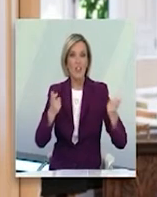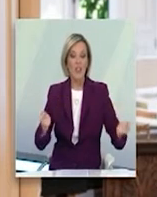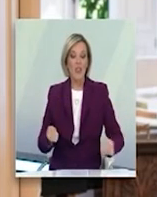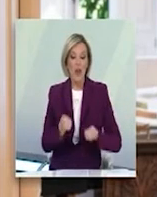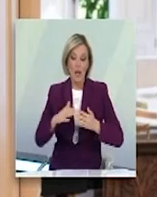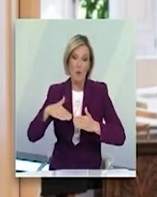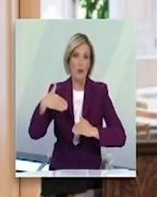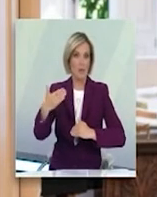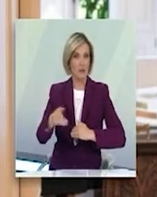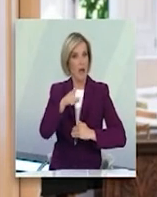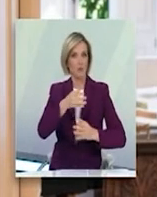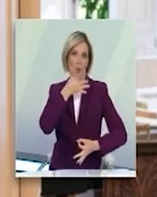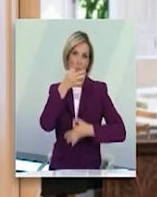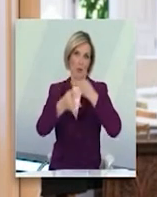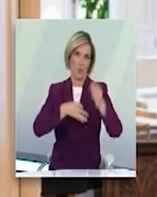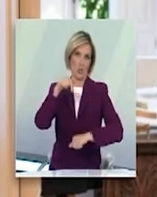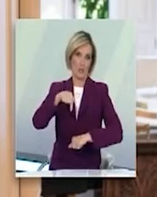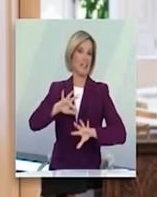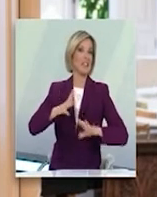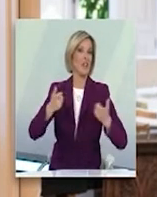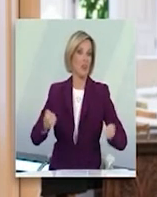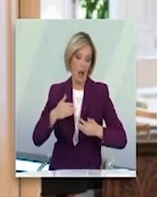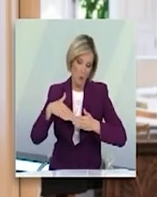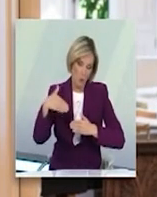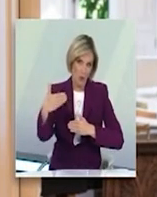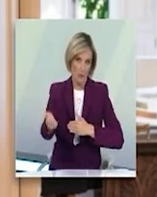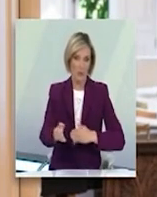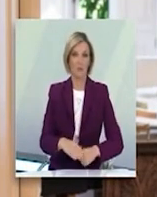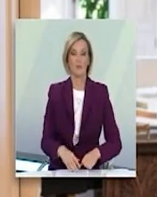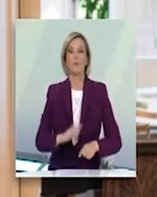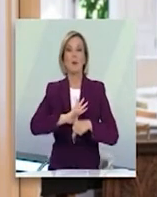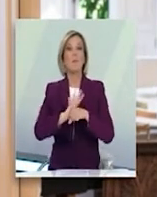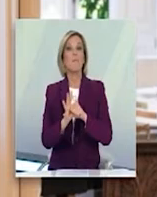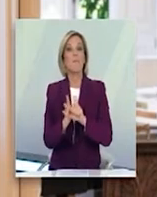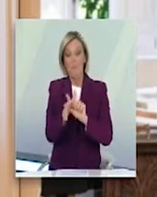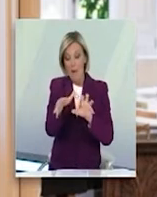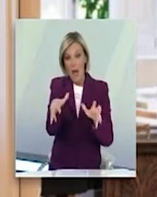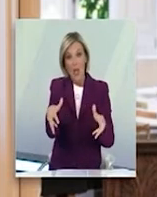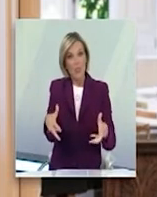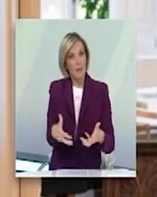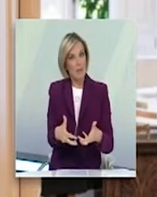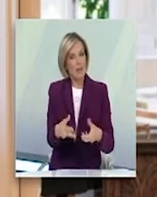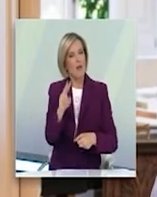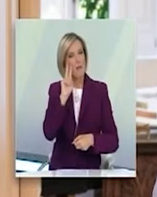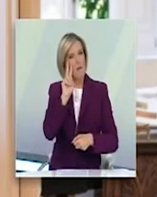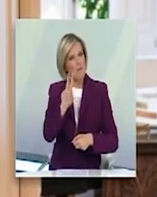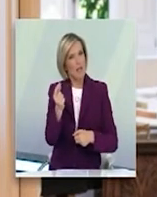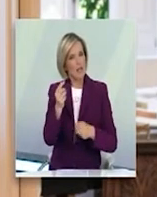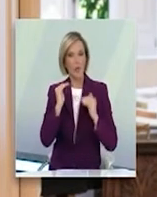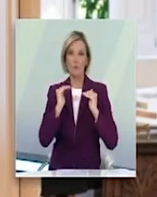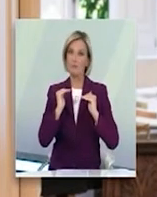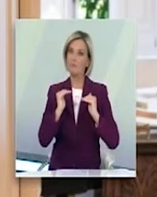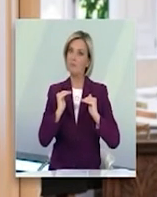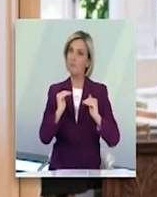Γι' αυτόν θα σας μιλήσω σήμερα. Η πανδημία στη χώρα μας δείχνει να σταθεροποιείται, έστω και σε υψηλά